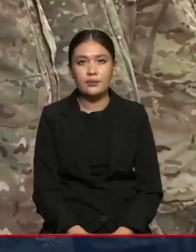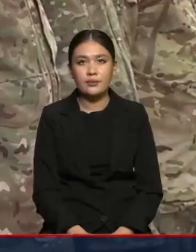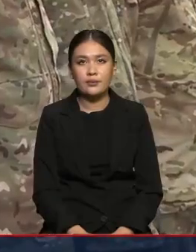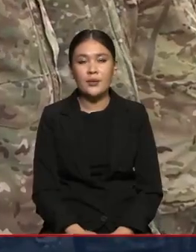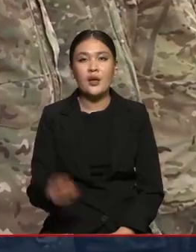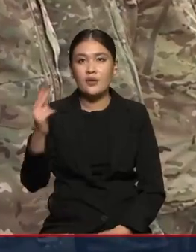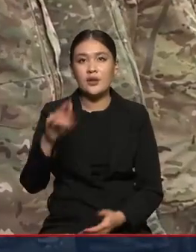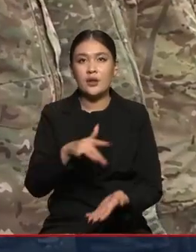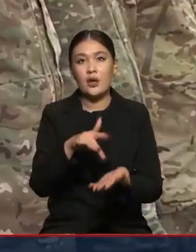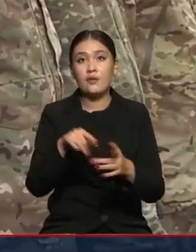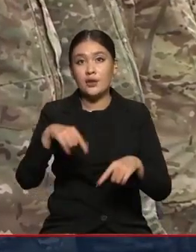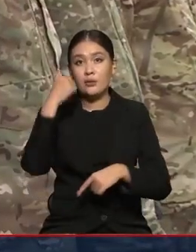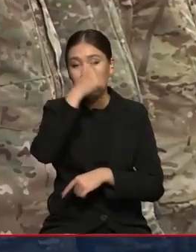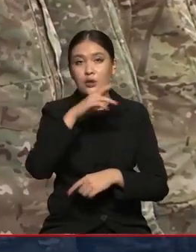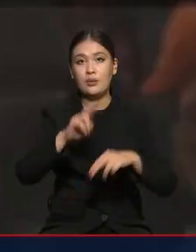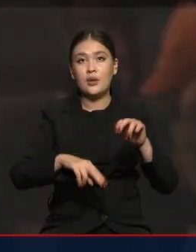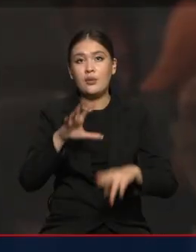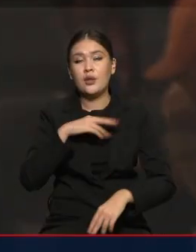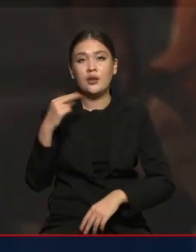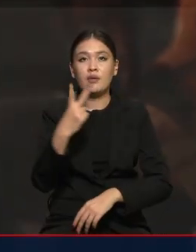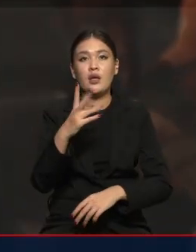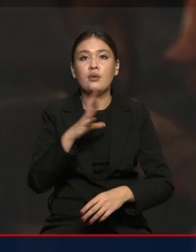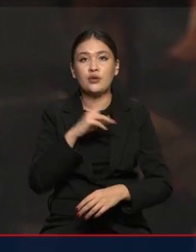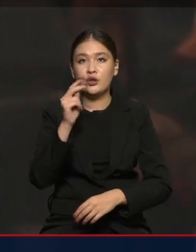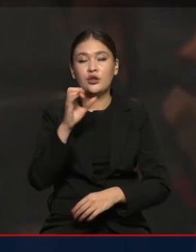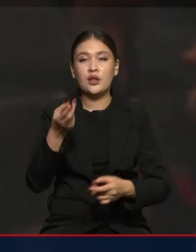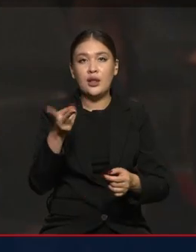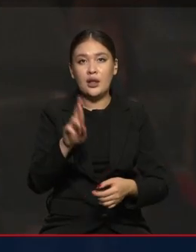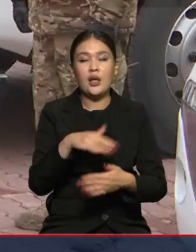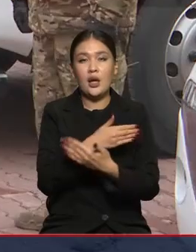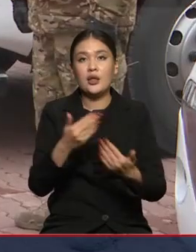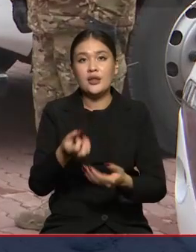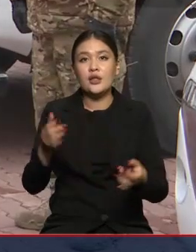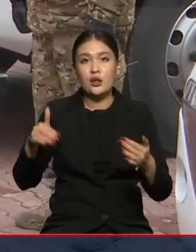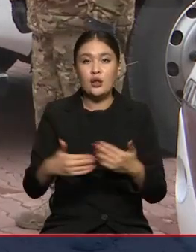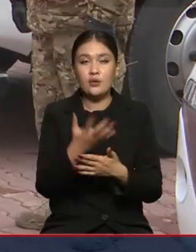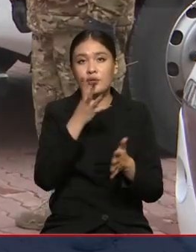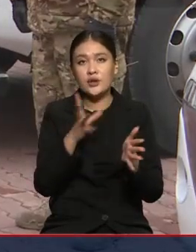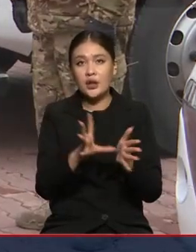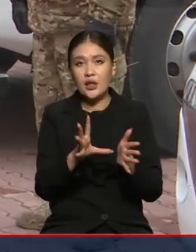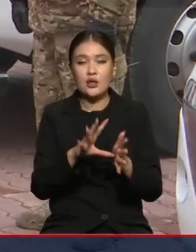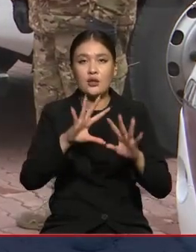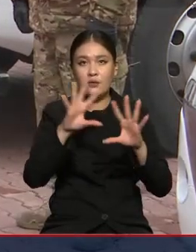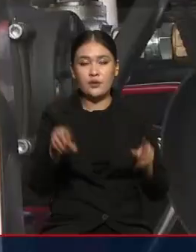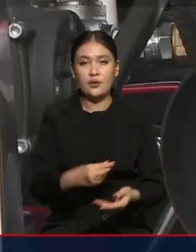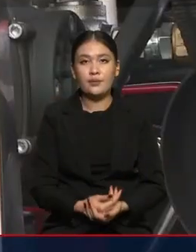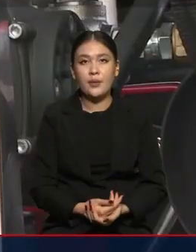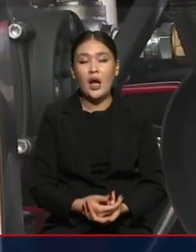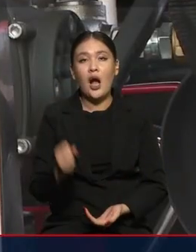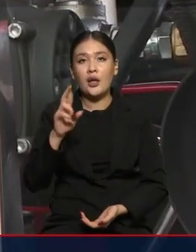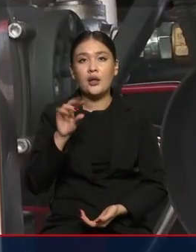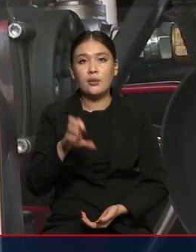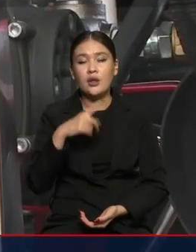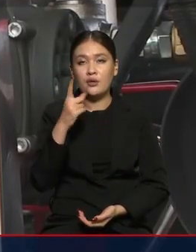В Астане только в этом году построили 2 пожарные части, тоже нового образца с современным пожарно-техническим вооружением. В акимате